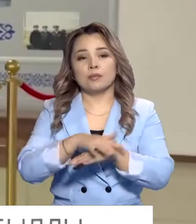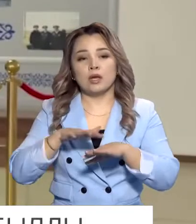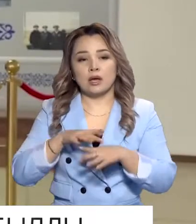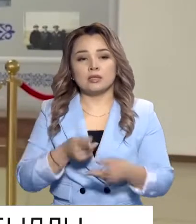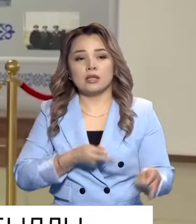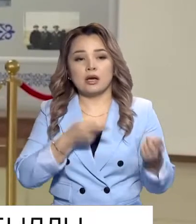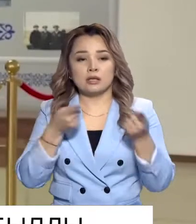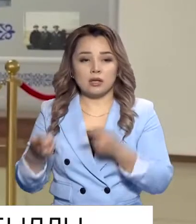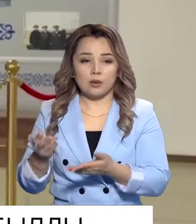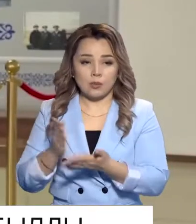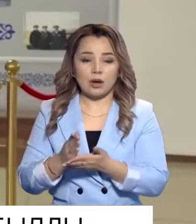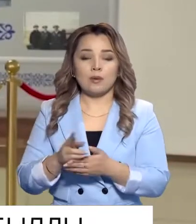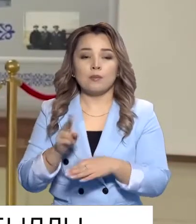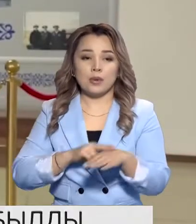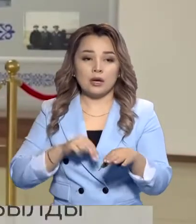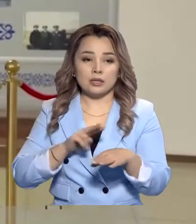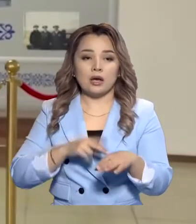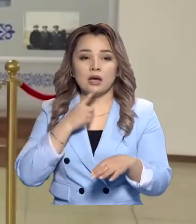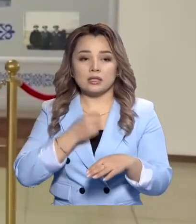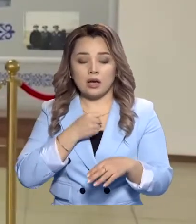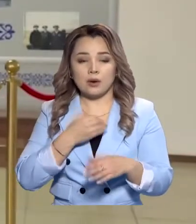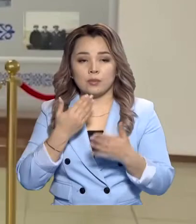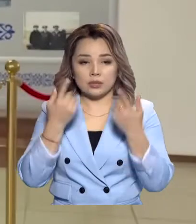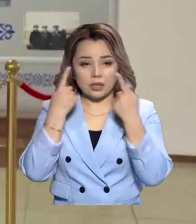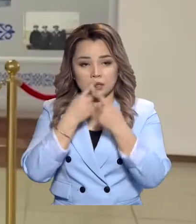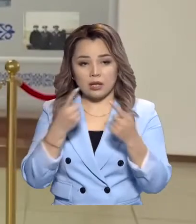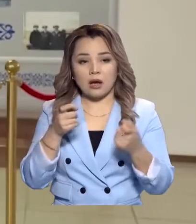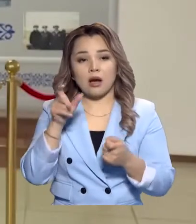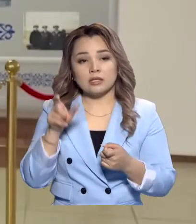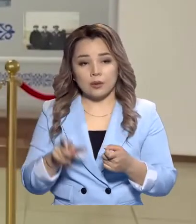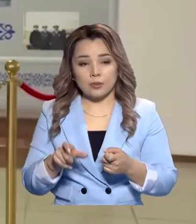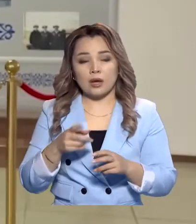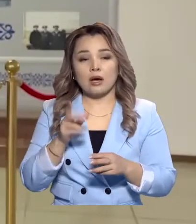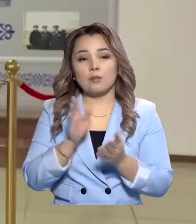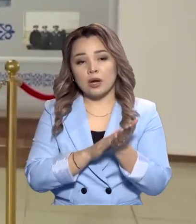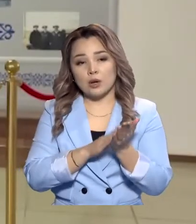Полицияға қауіпті әскери құрал туралы хабарлаған ер адам марапаттауға ұсынылды.